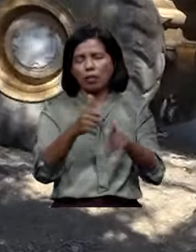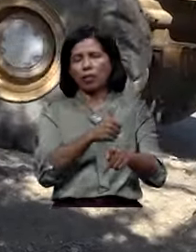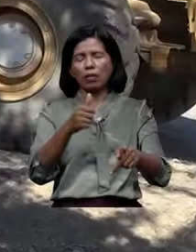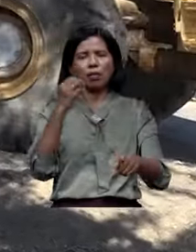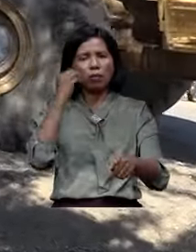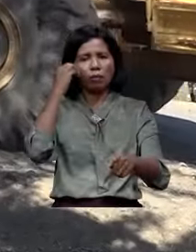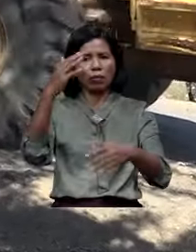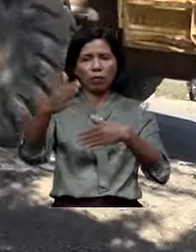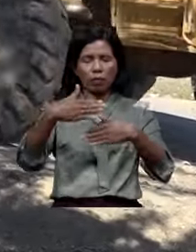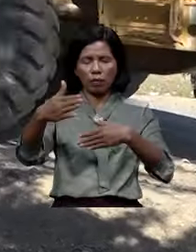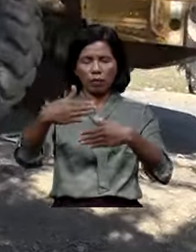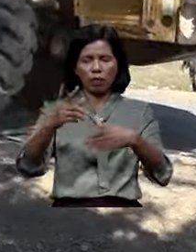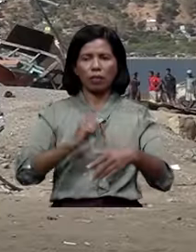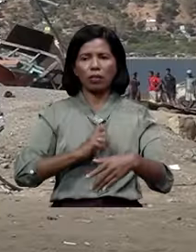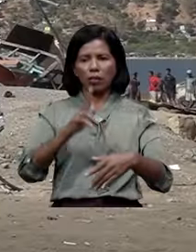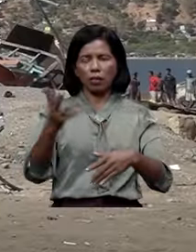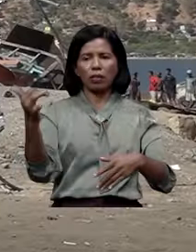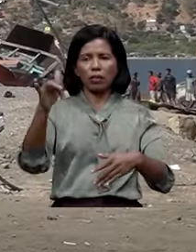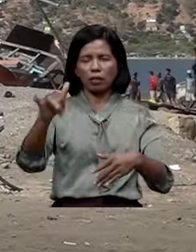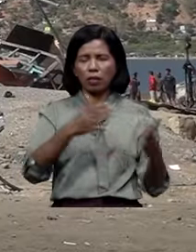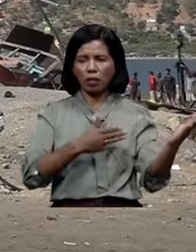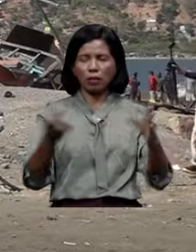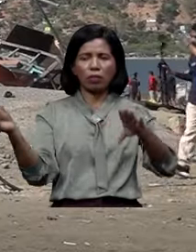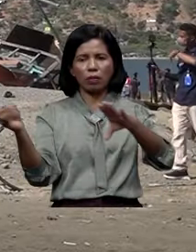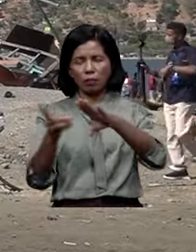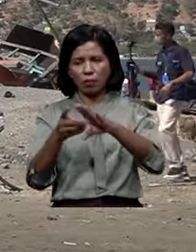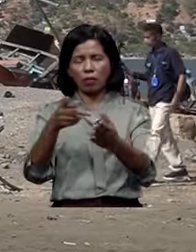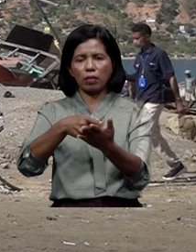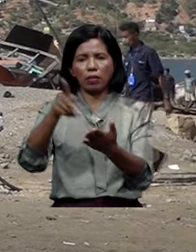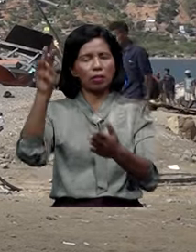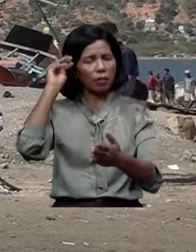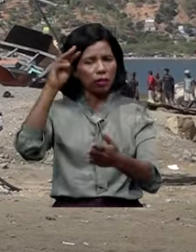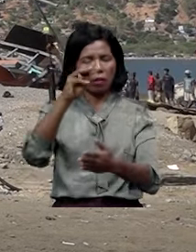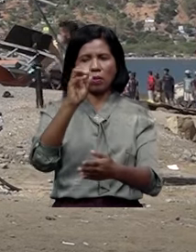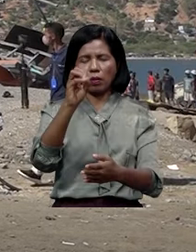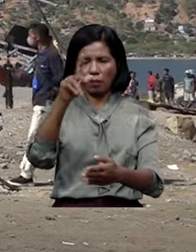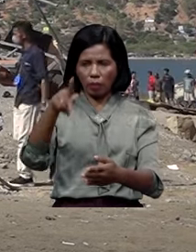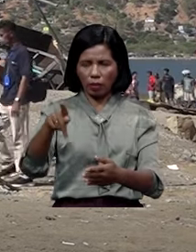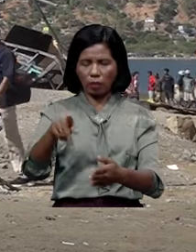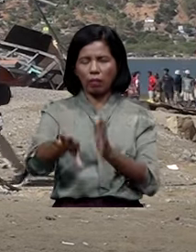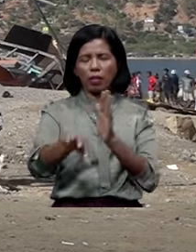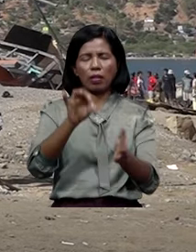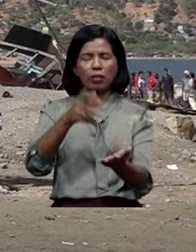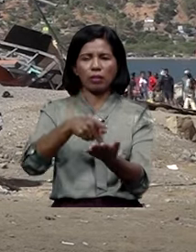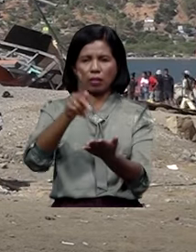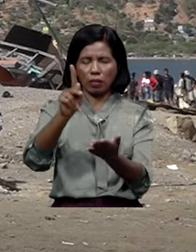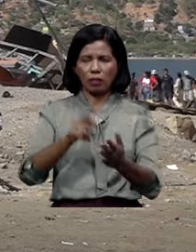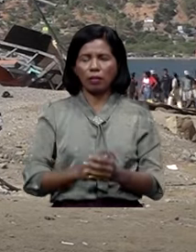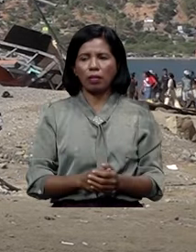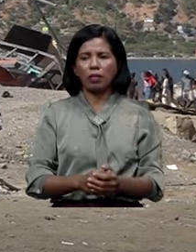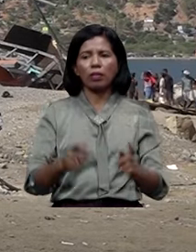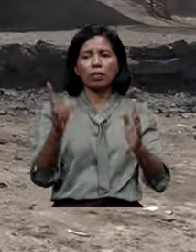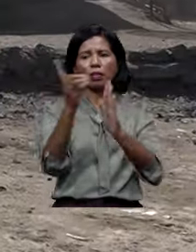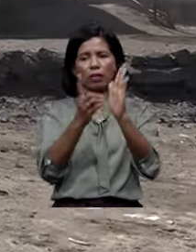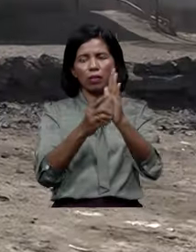hela basic altar ya tastolu tamasira mos submeteona dokumentu pagamentu ba ministerio obras publicas ho di belehetan indemnizasyon en kuanto tuir daru